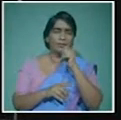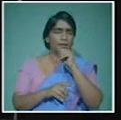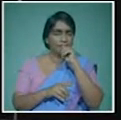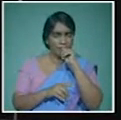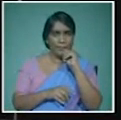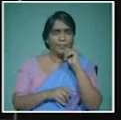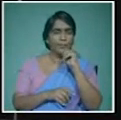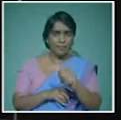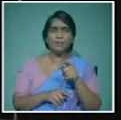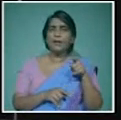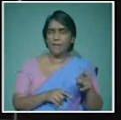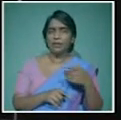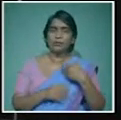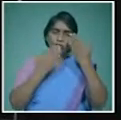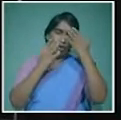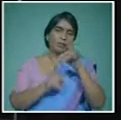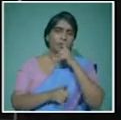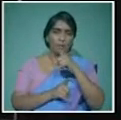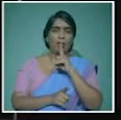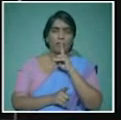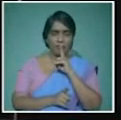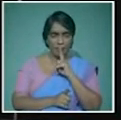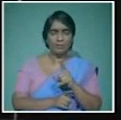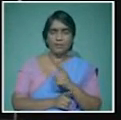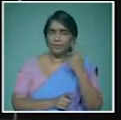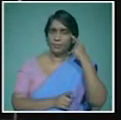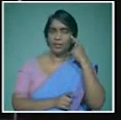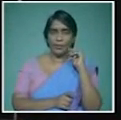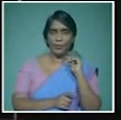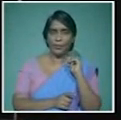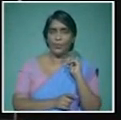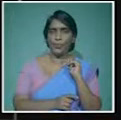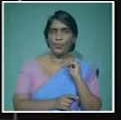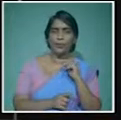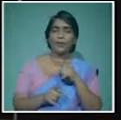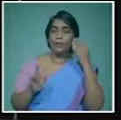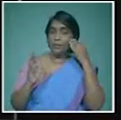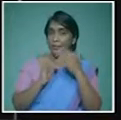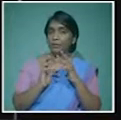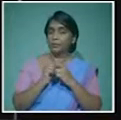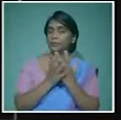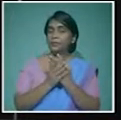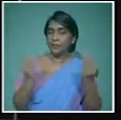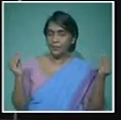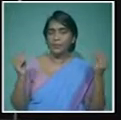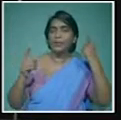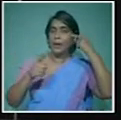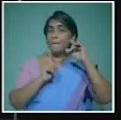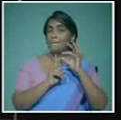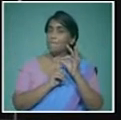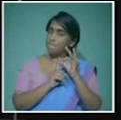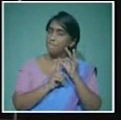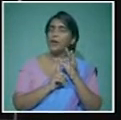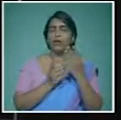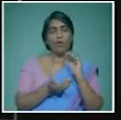ඇත්තක් තියෙන බව අපි විවෘතව කතා කළොත් අපිට හැඟෙනවා. මේ තත්ත්වය මගහරවාගෙන